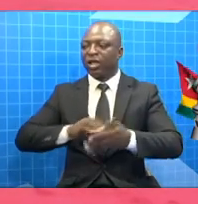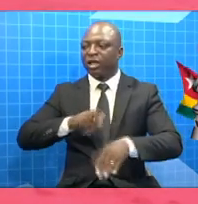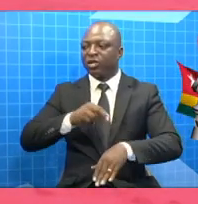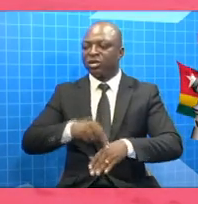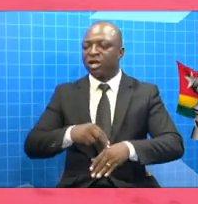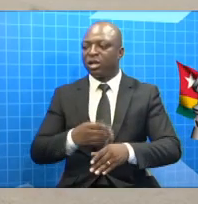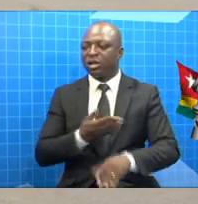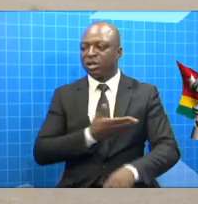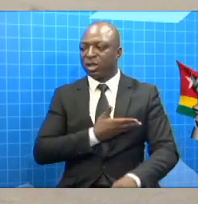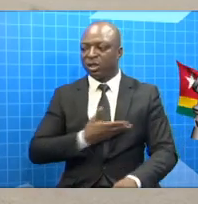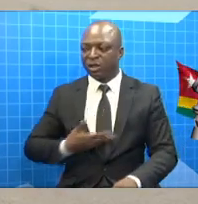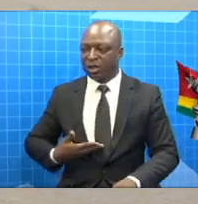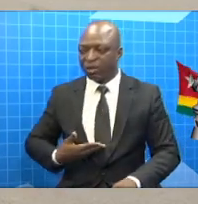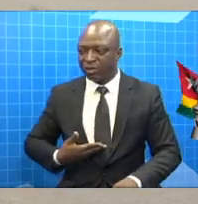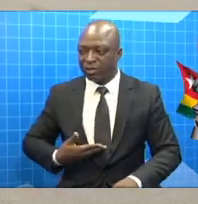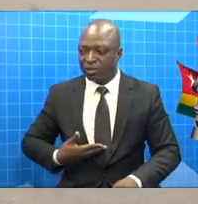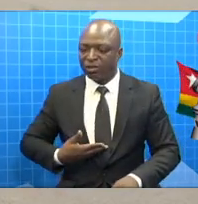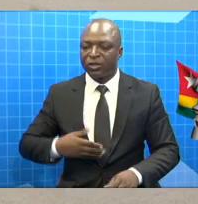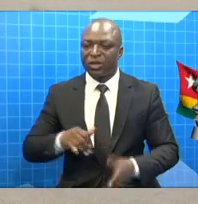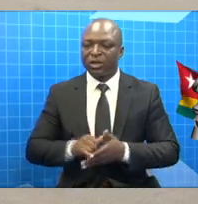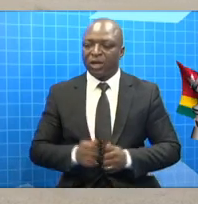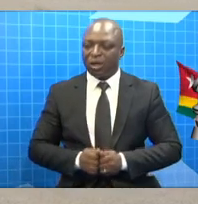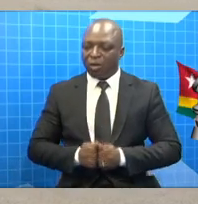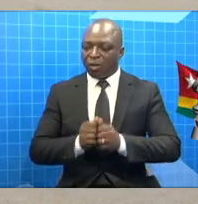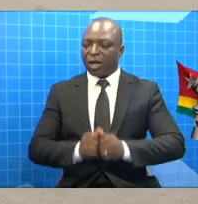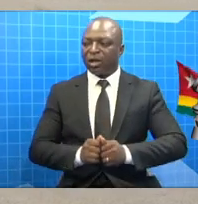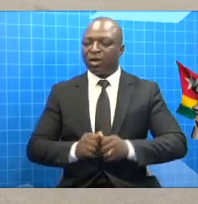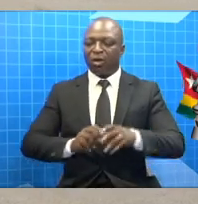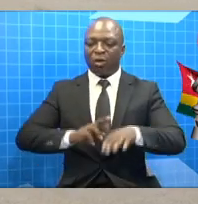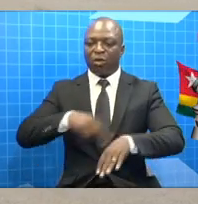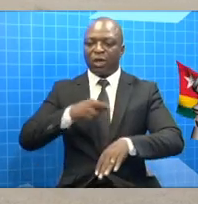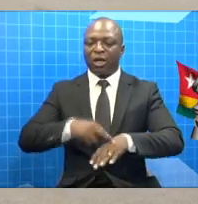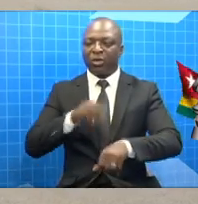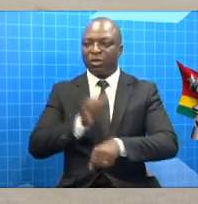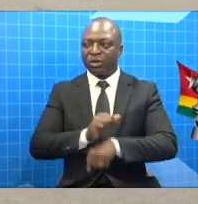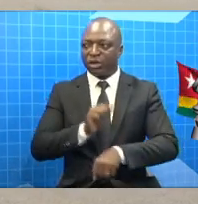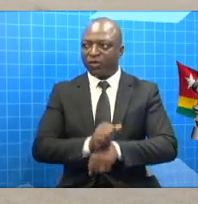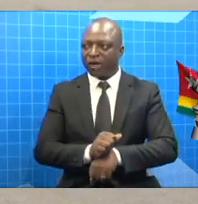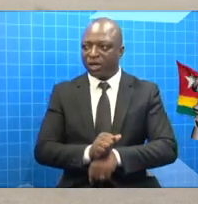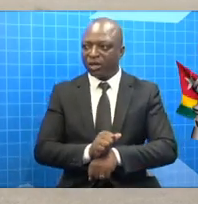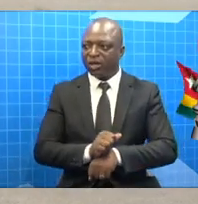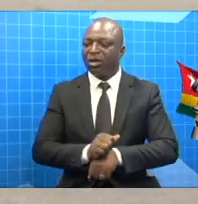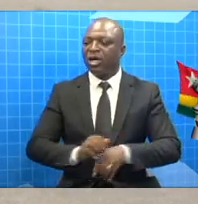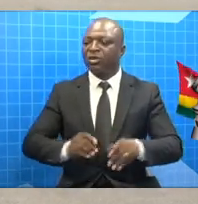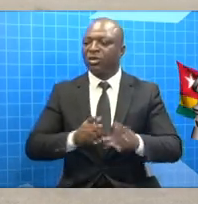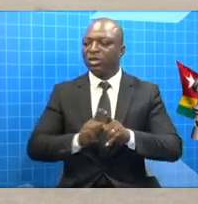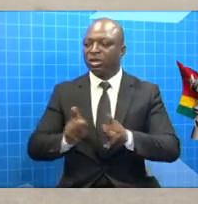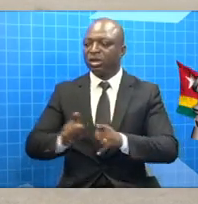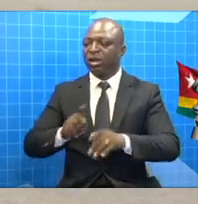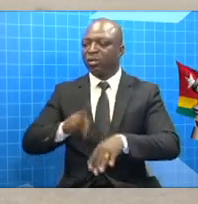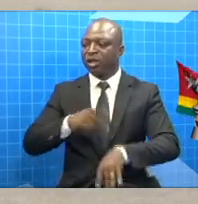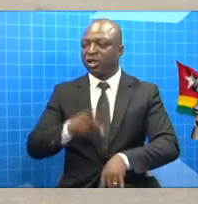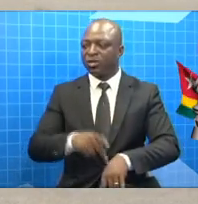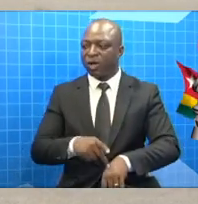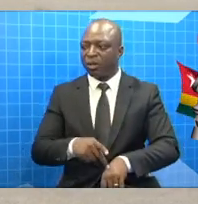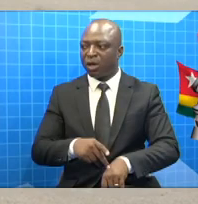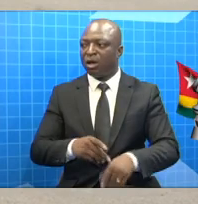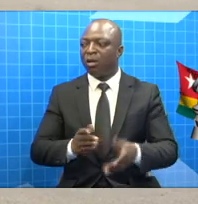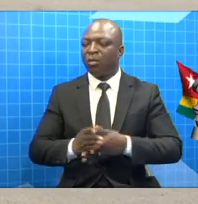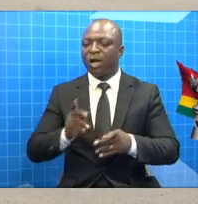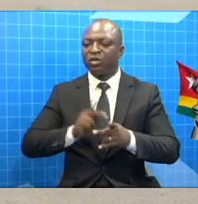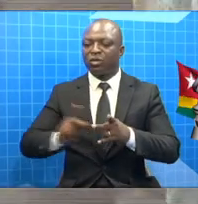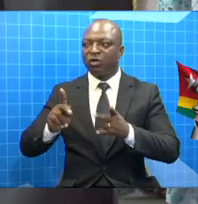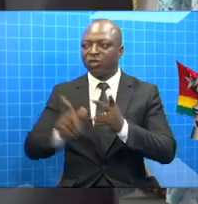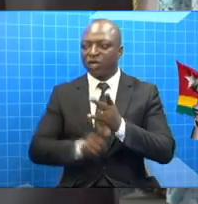d'identité. La compagnie républicaine d'intervention CRI, elle se distingue principalement par son